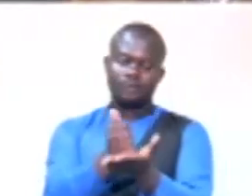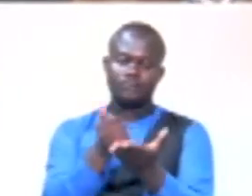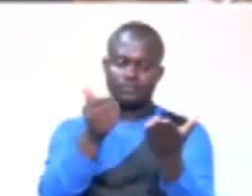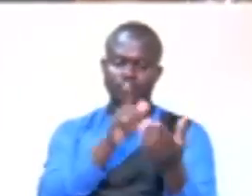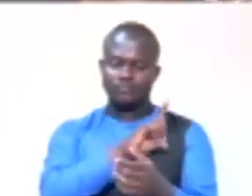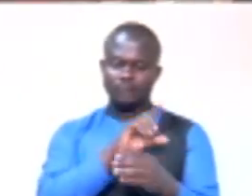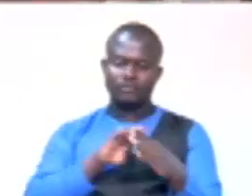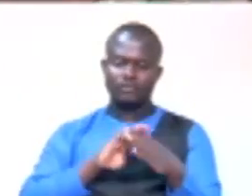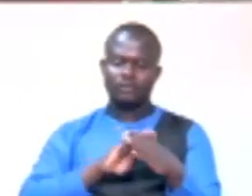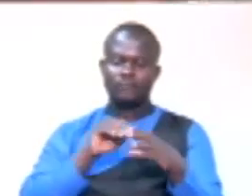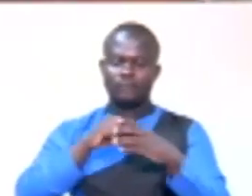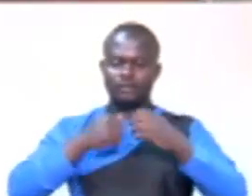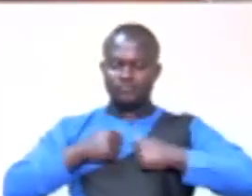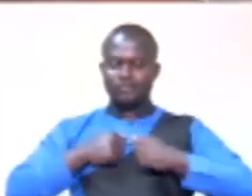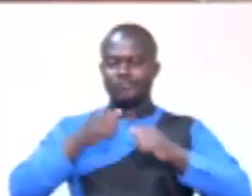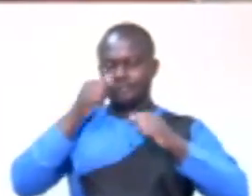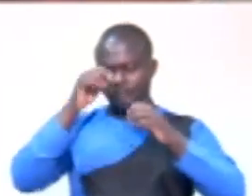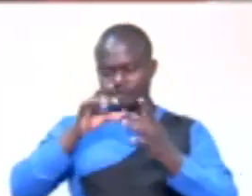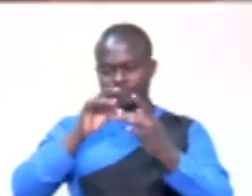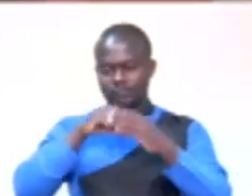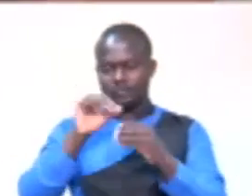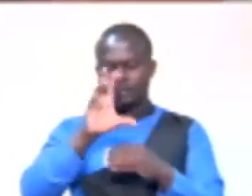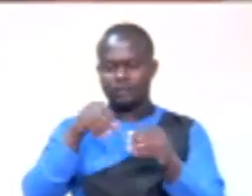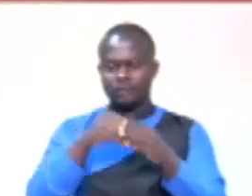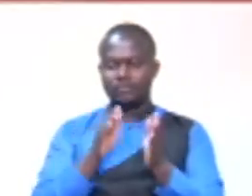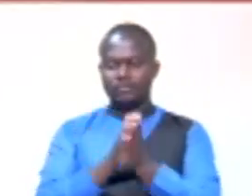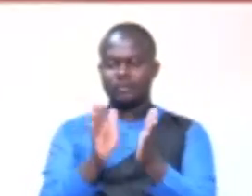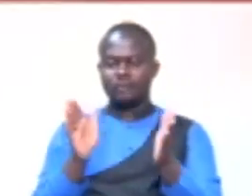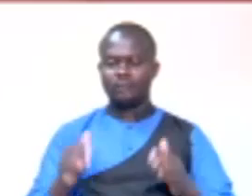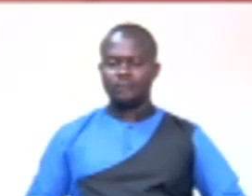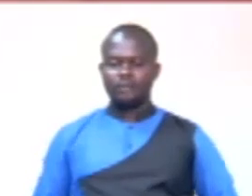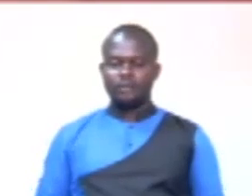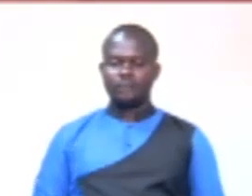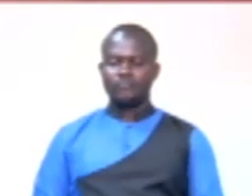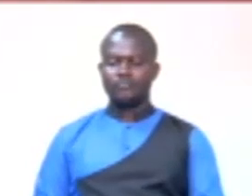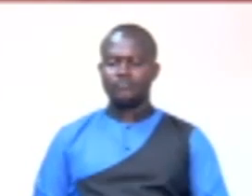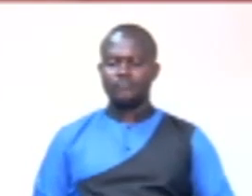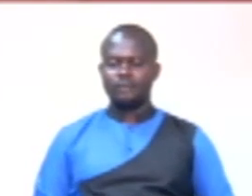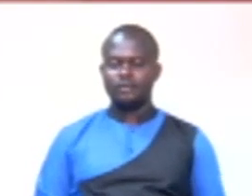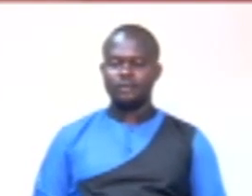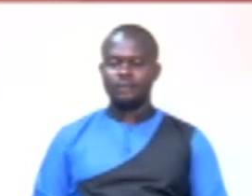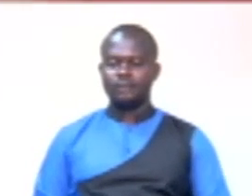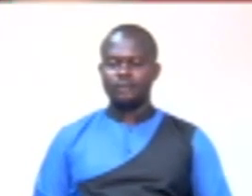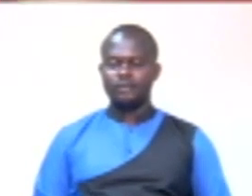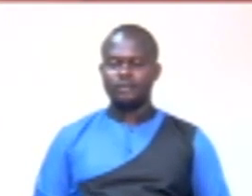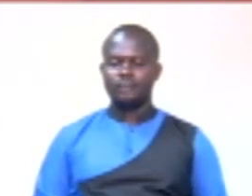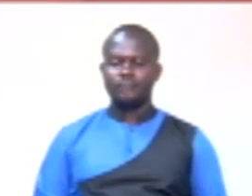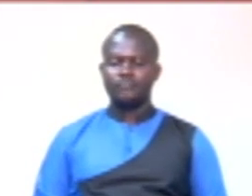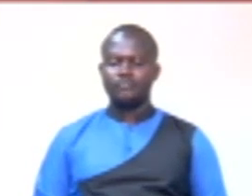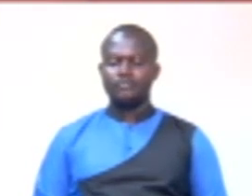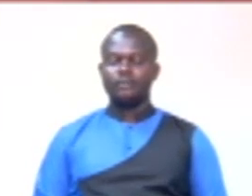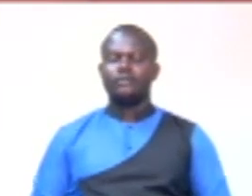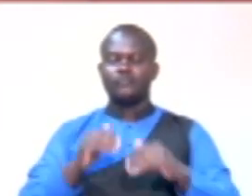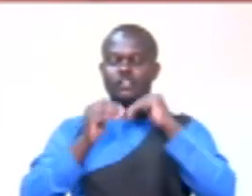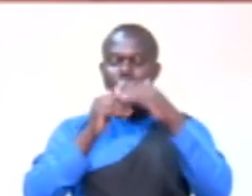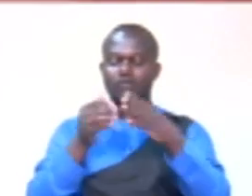amahirwe abashoramari bo mu Rwanda by'umwihariko no muri Afurika muri rusange. Rwanda Finance Limited and the Ministry.